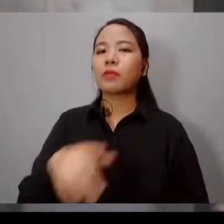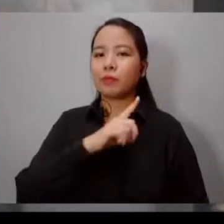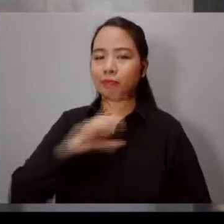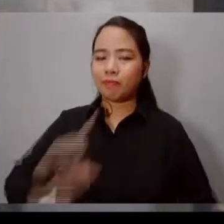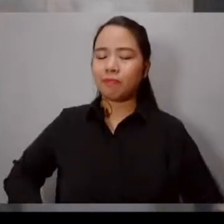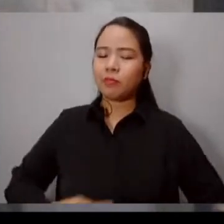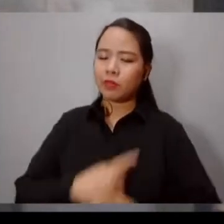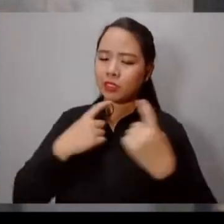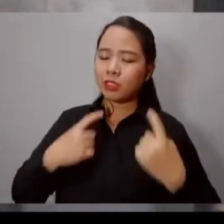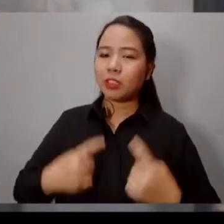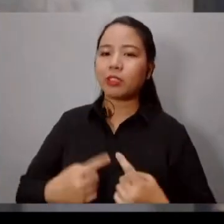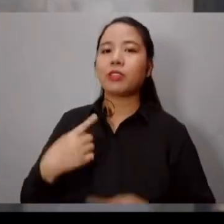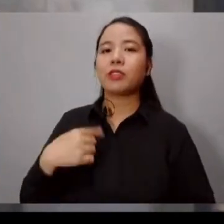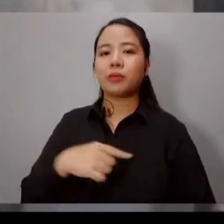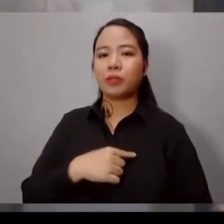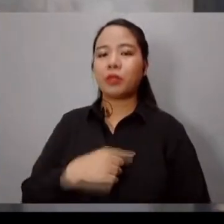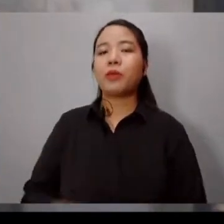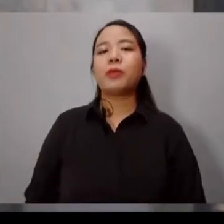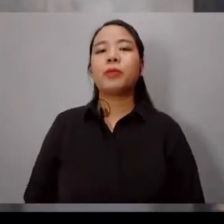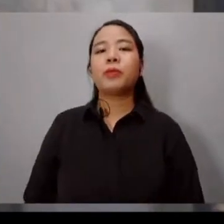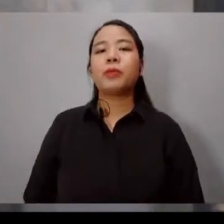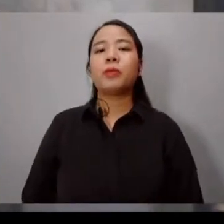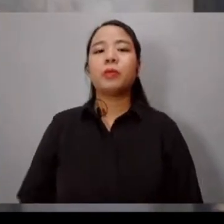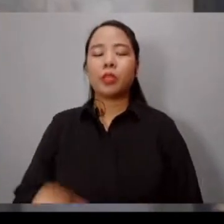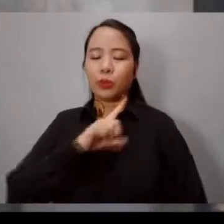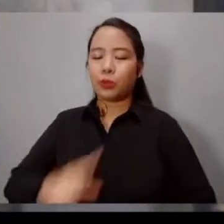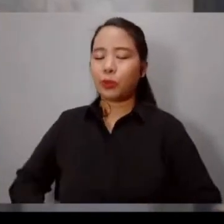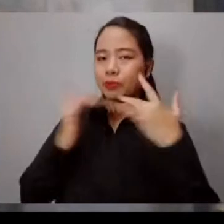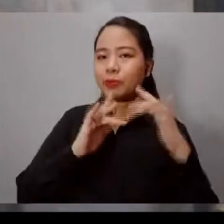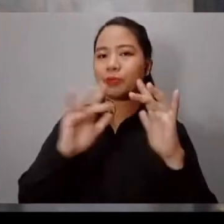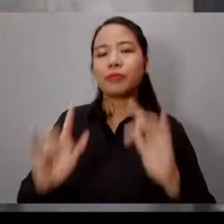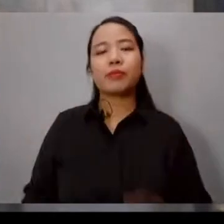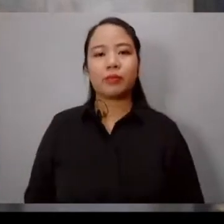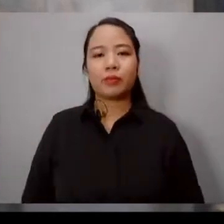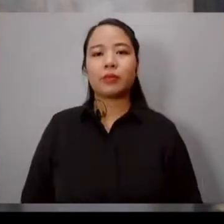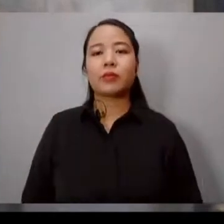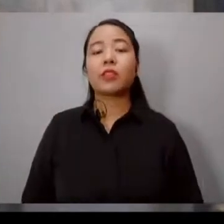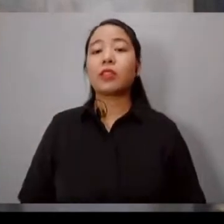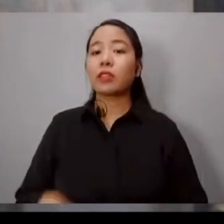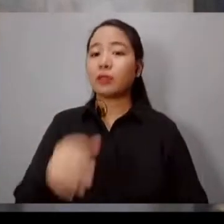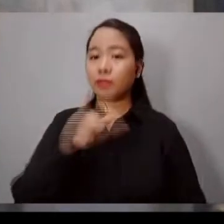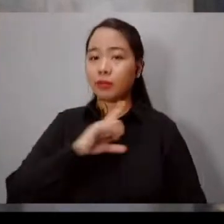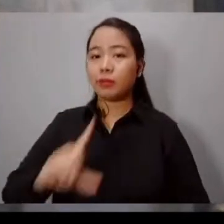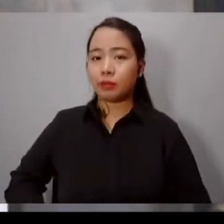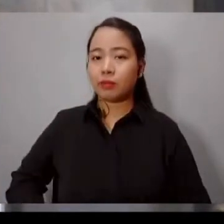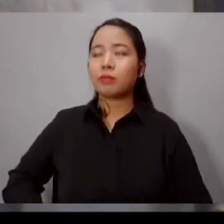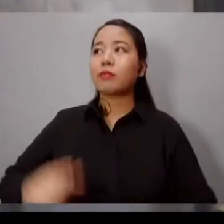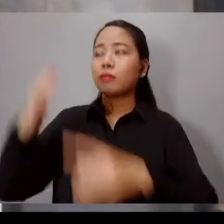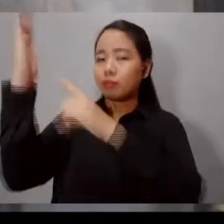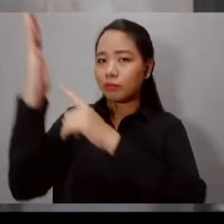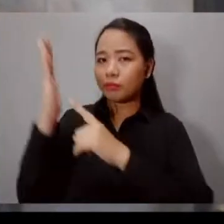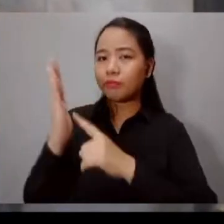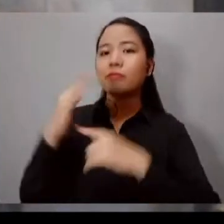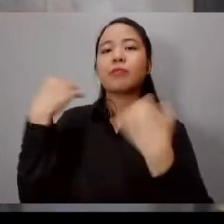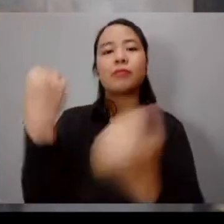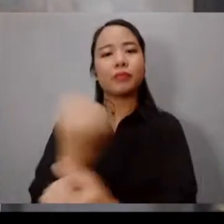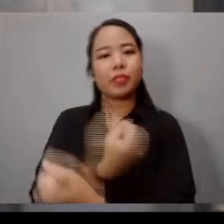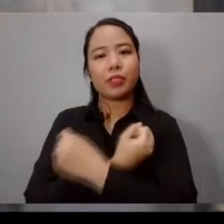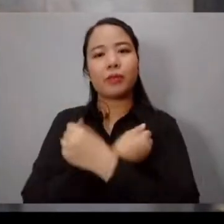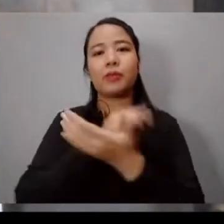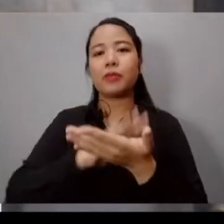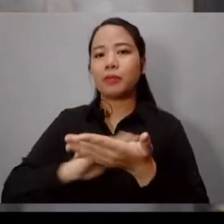Panginoon, kaawaan mo kami. Kaya naman, Panginoon, ipakita mo na ang pag-ibig mong wagas. Kami ay